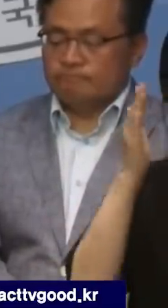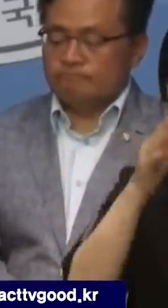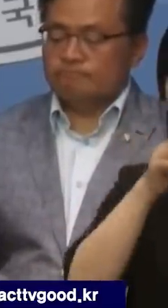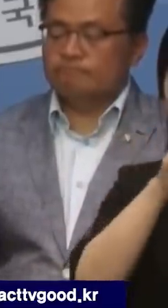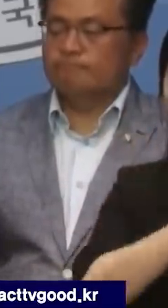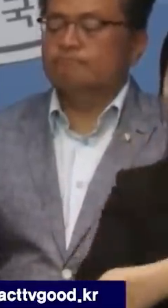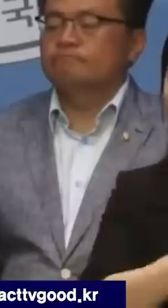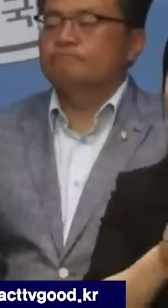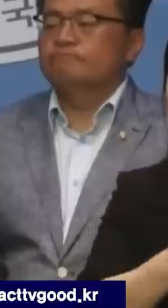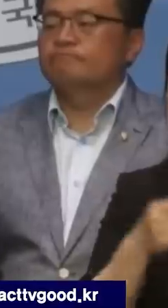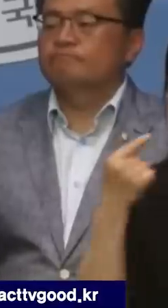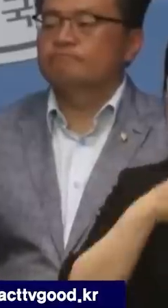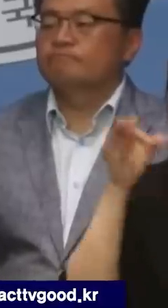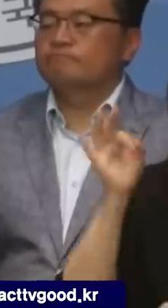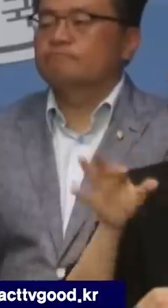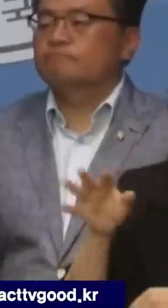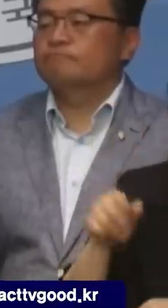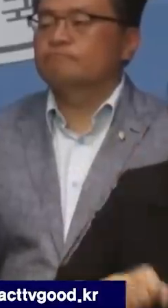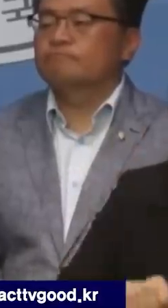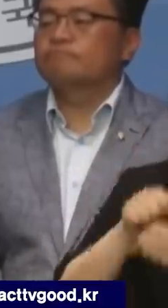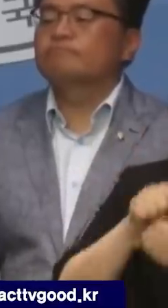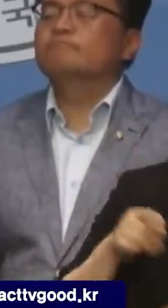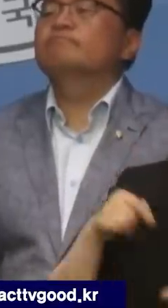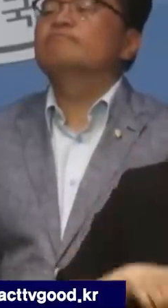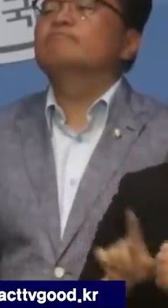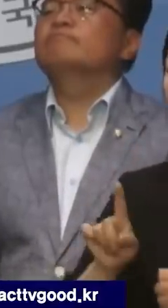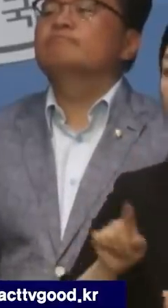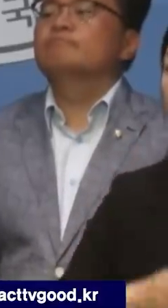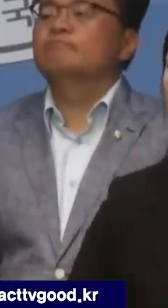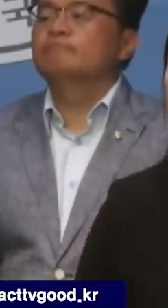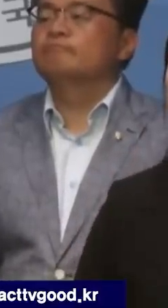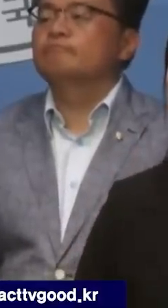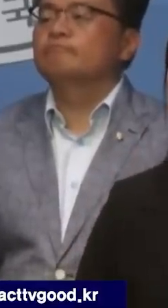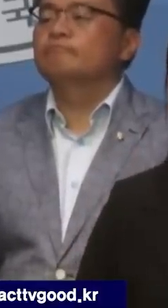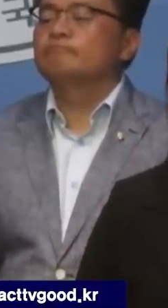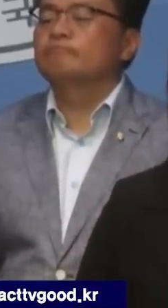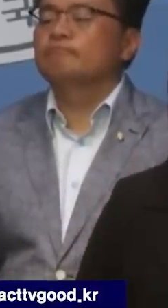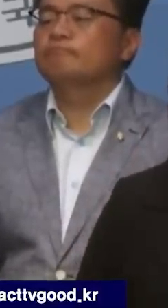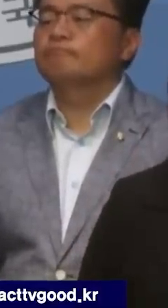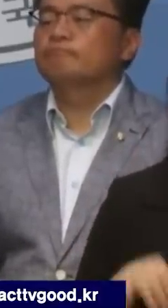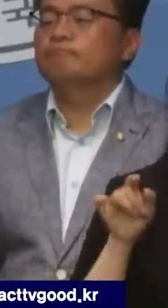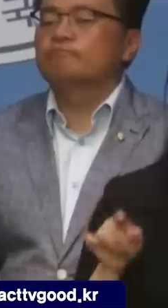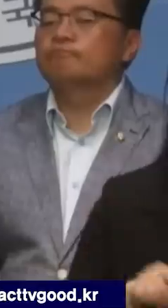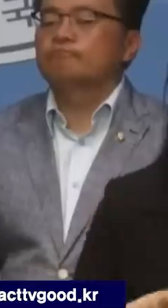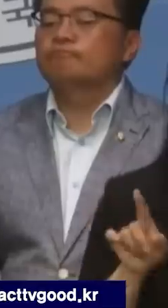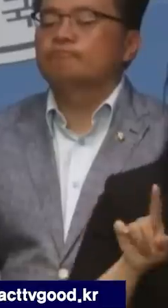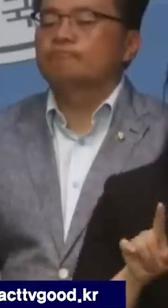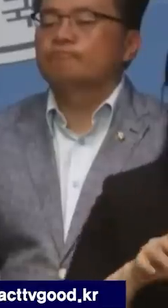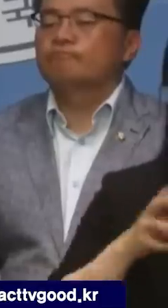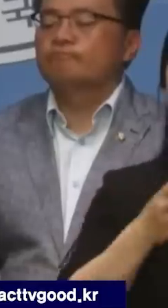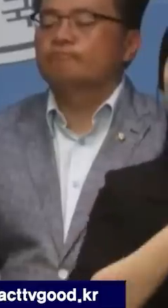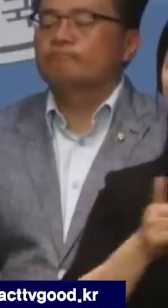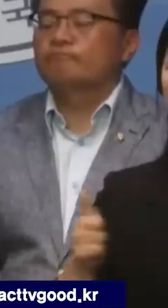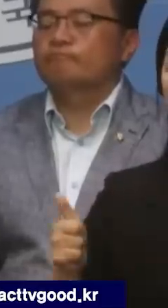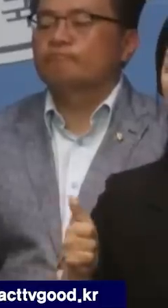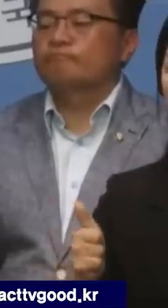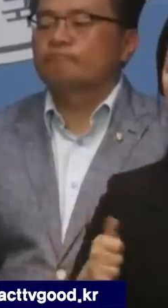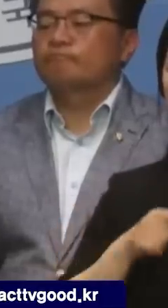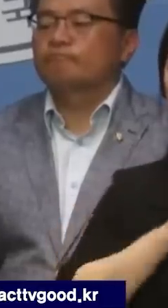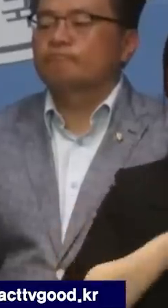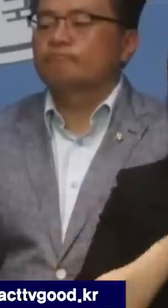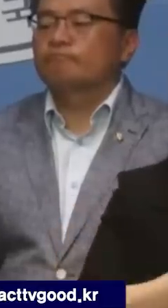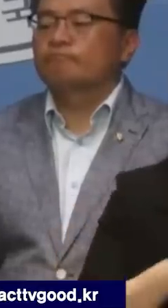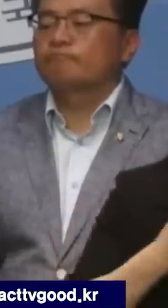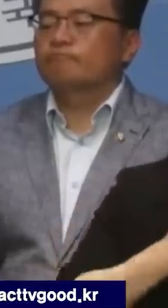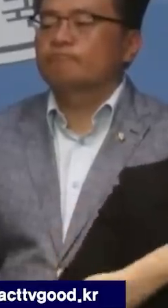과학 공부를 잘해서 소금 사재기를 하겠습니까? 이것은 국민들의 심리입니다.